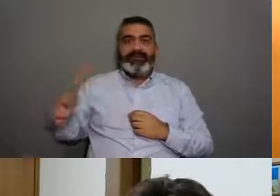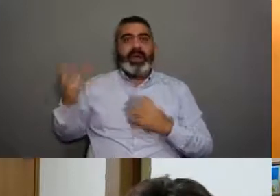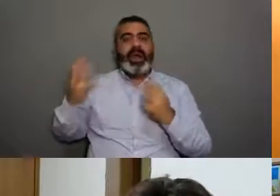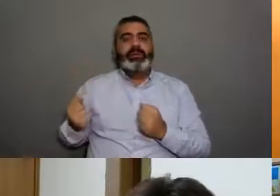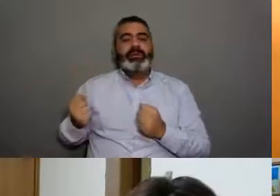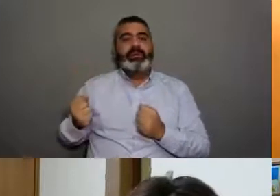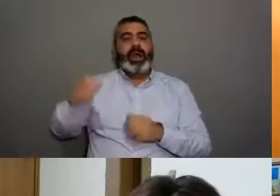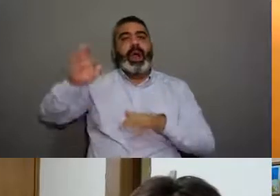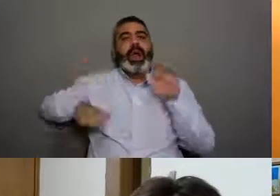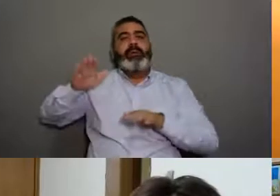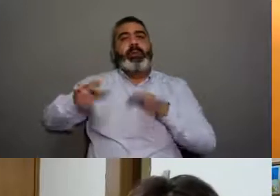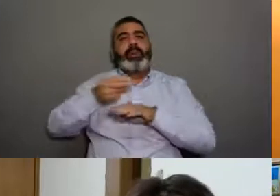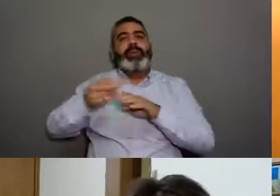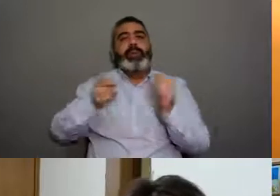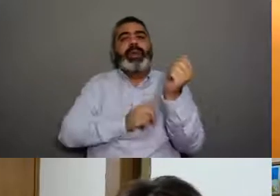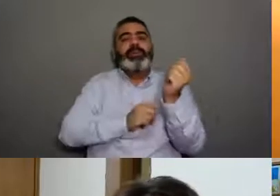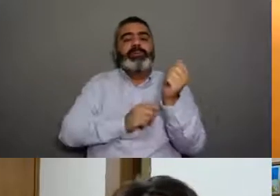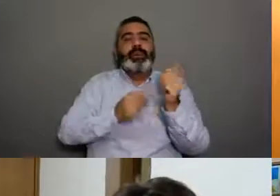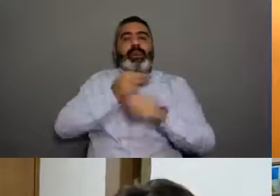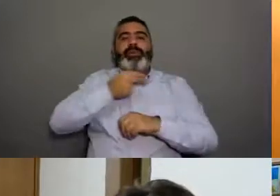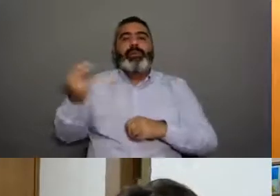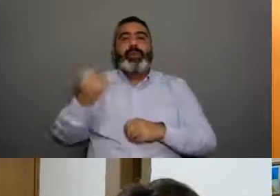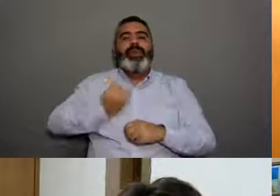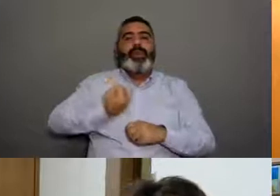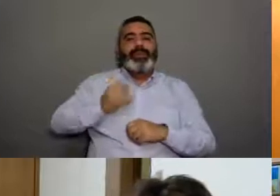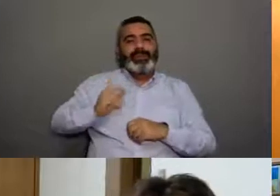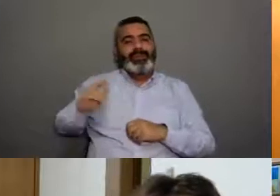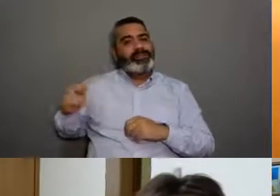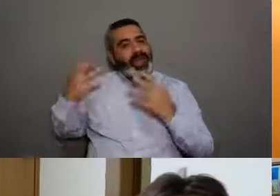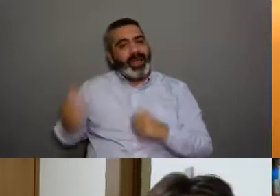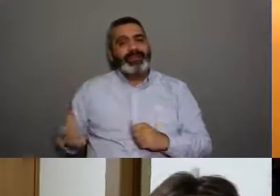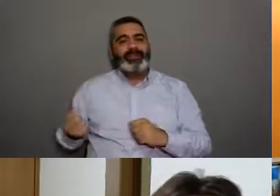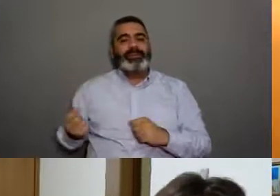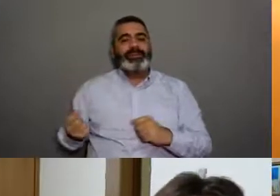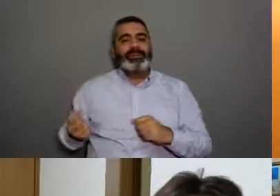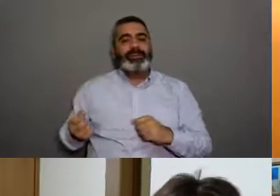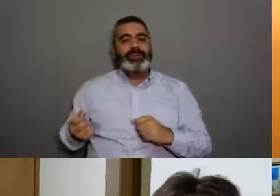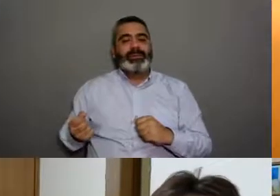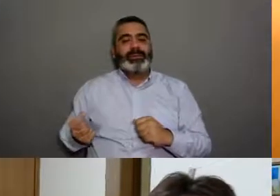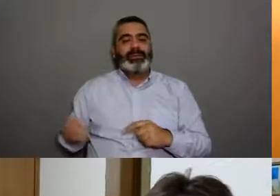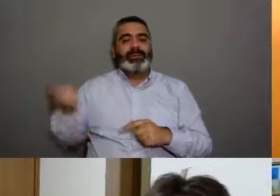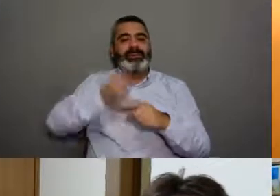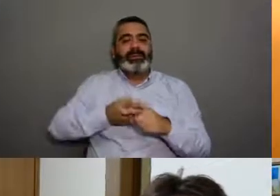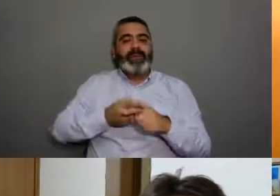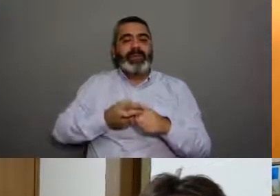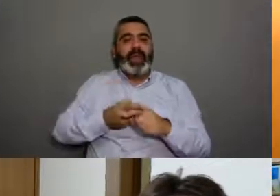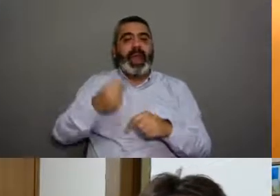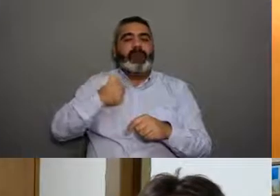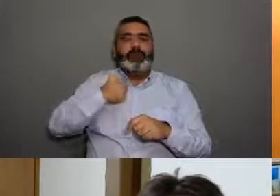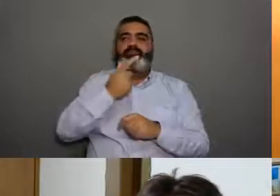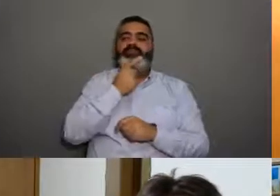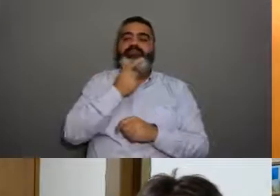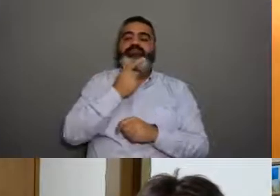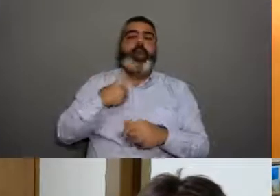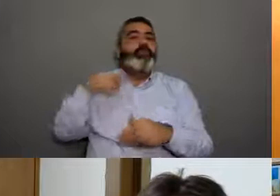συγκεκριμένα κοινωνικά χαρακτηριστικά και κοινωνικές ιδιότητες και με το που επιλέγουμε να εντασσόμαστε, όπως